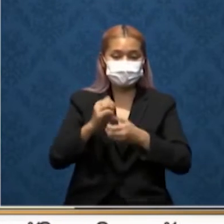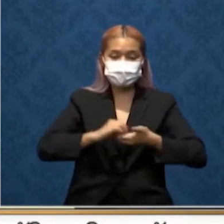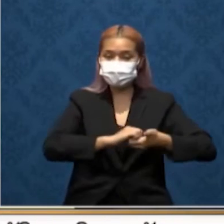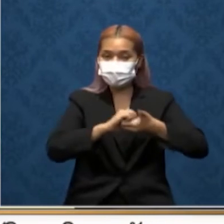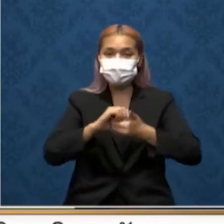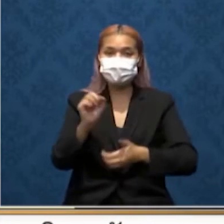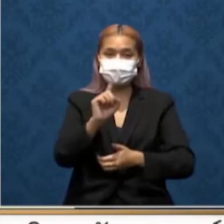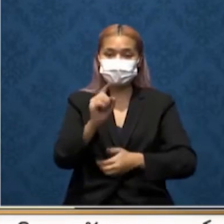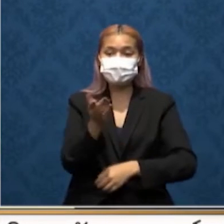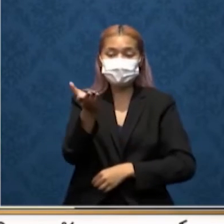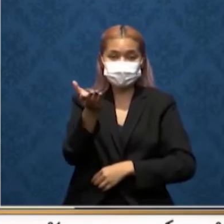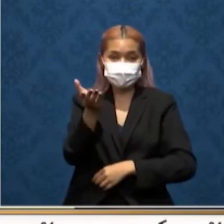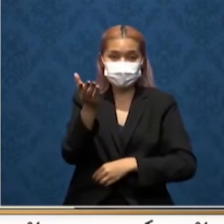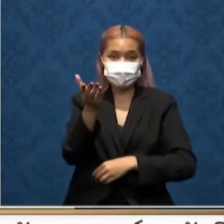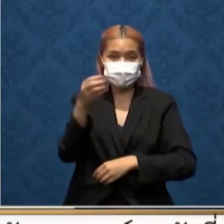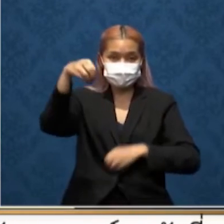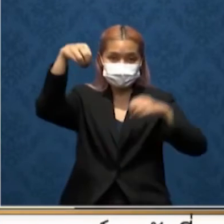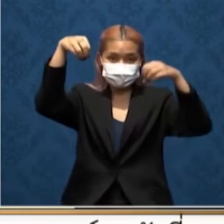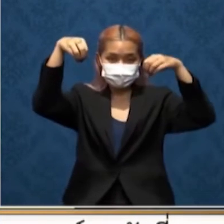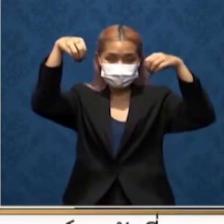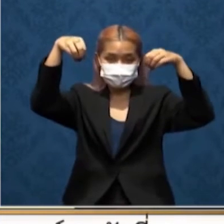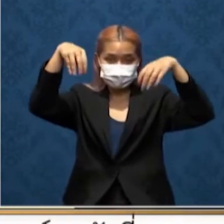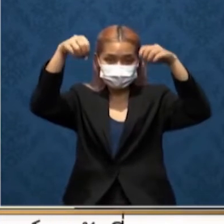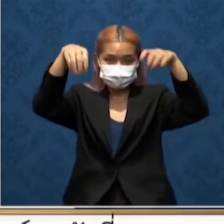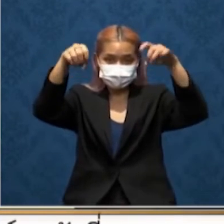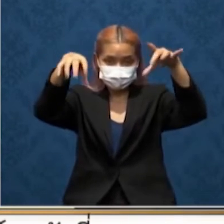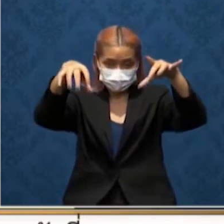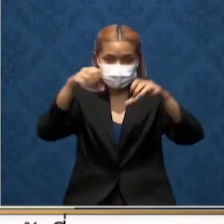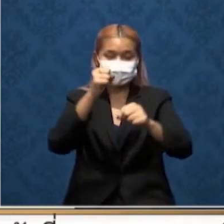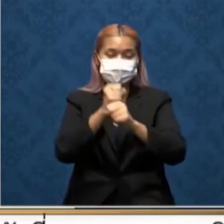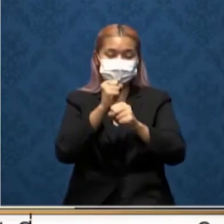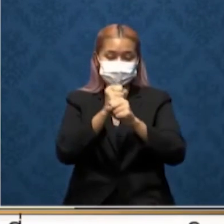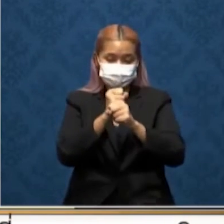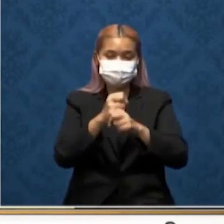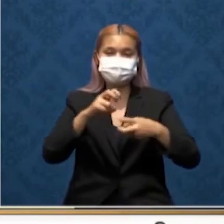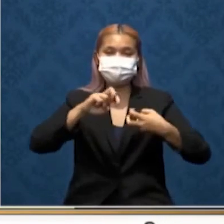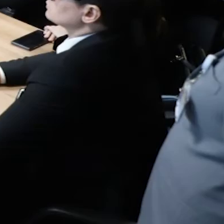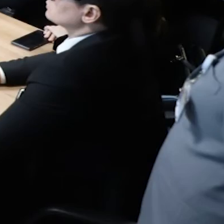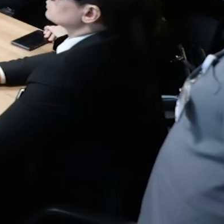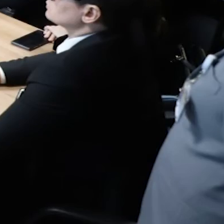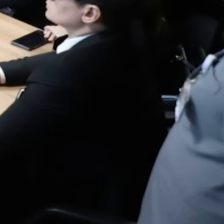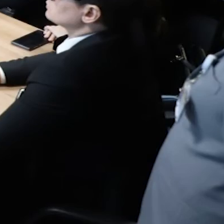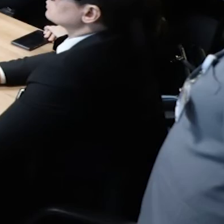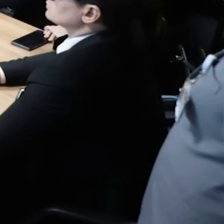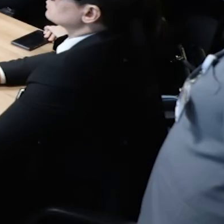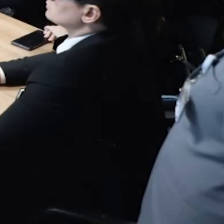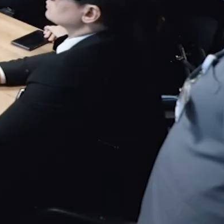ากให้การไฟฟ้าส่วนภูมิภาคเป็นเจ้าภาพในการสำรวจและประสานงานในการแก้ไขครับขอบคุณครับ ครับคุณ